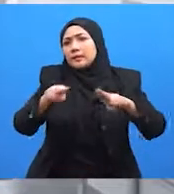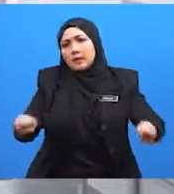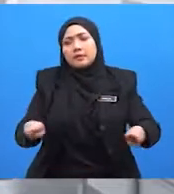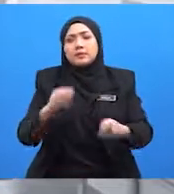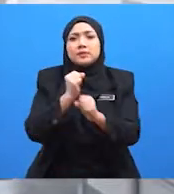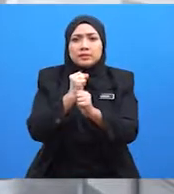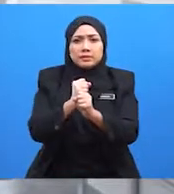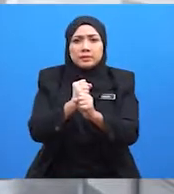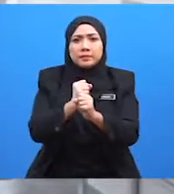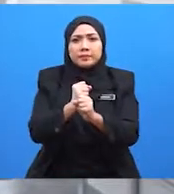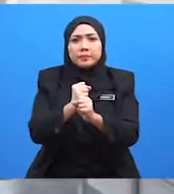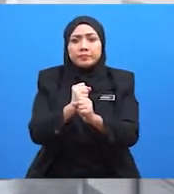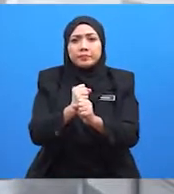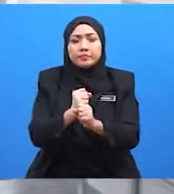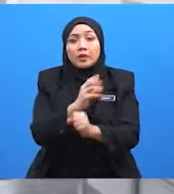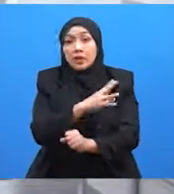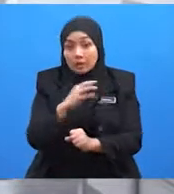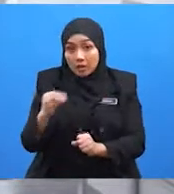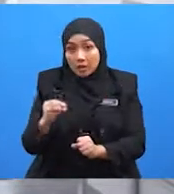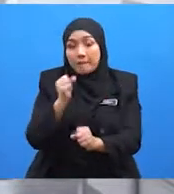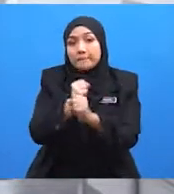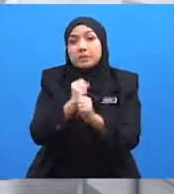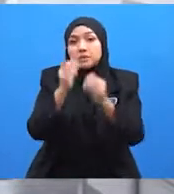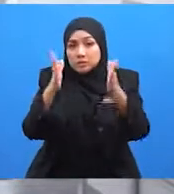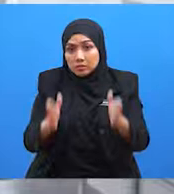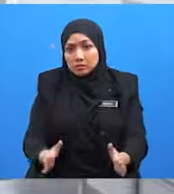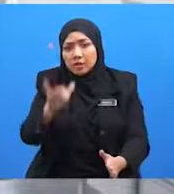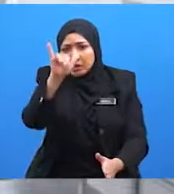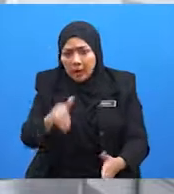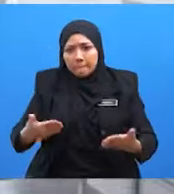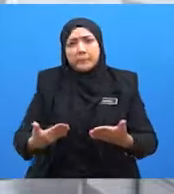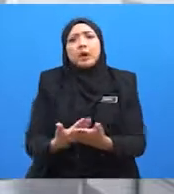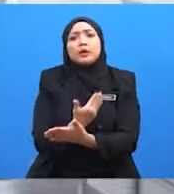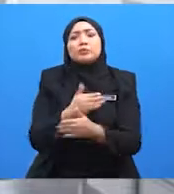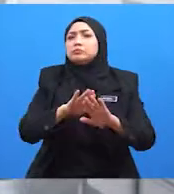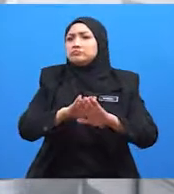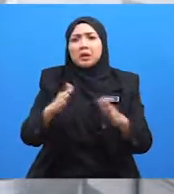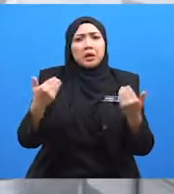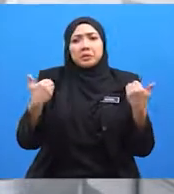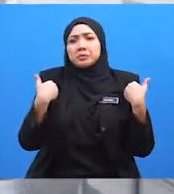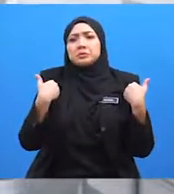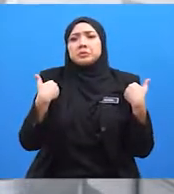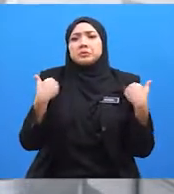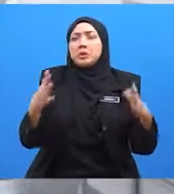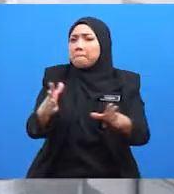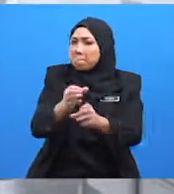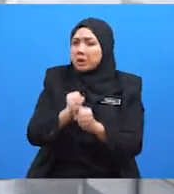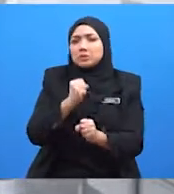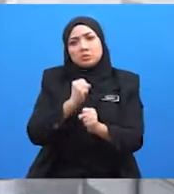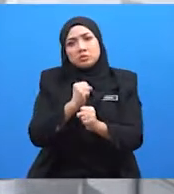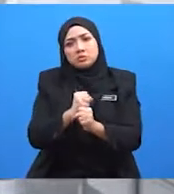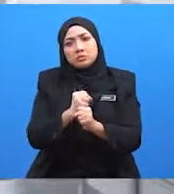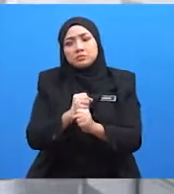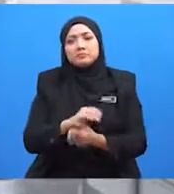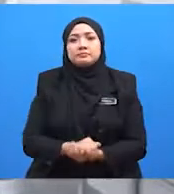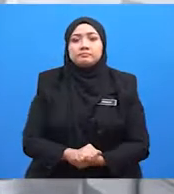pekerjaan. Sementara pekerja yang baru tidak memperoleh pekerjaan. Selain